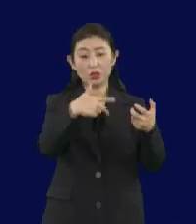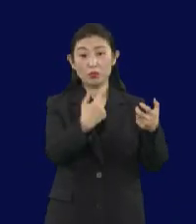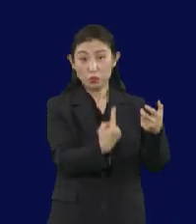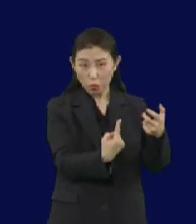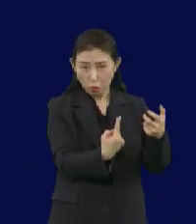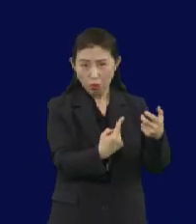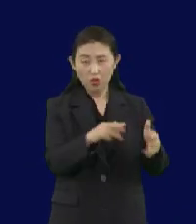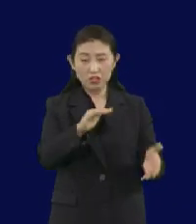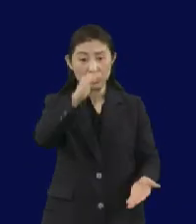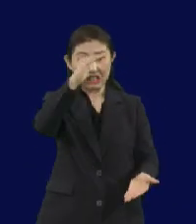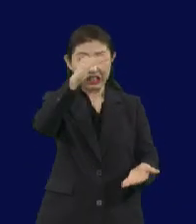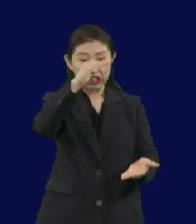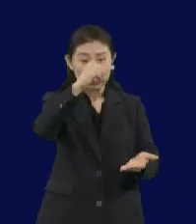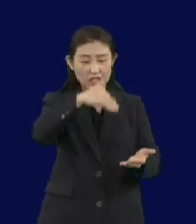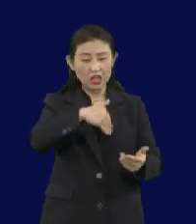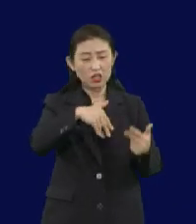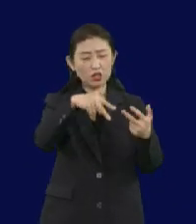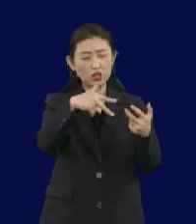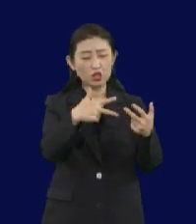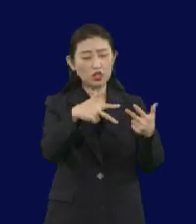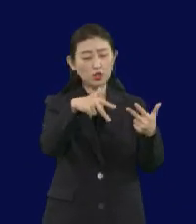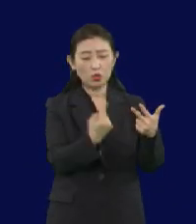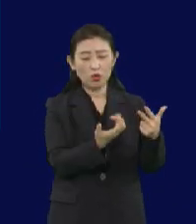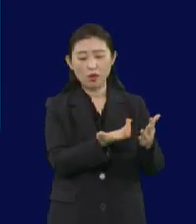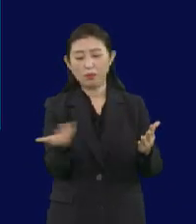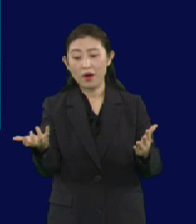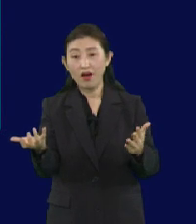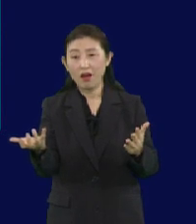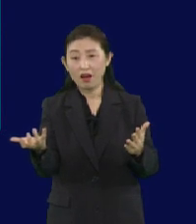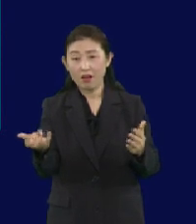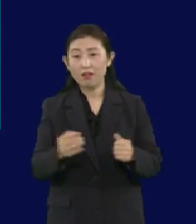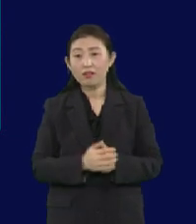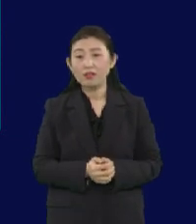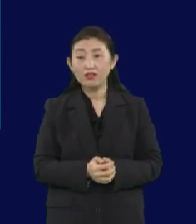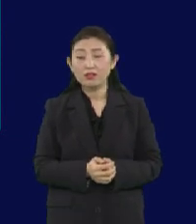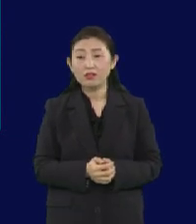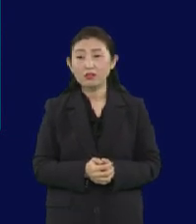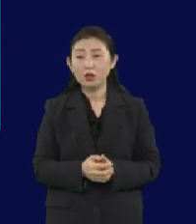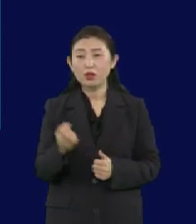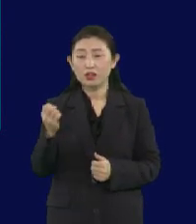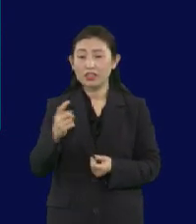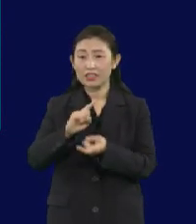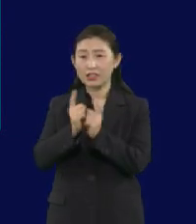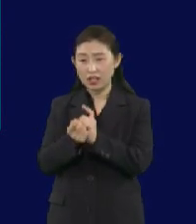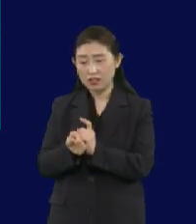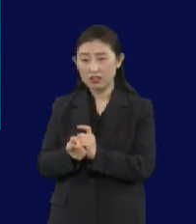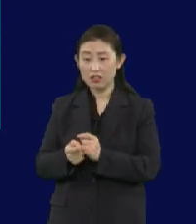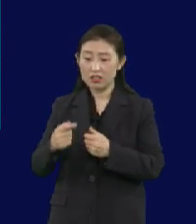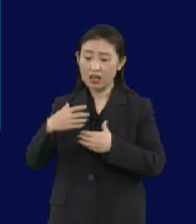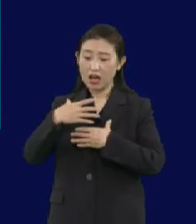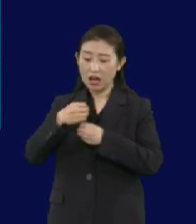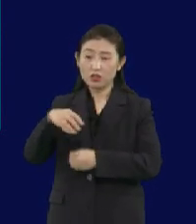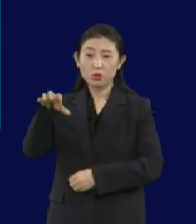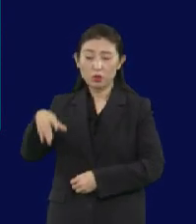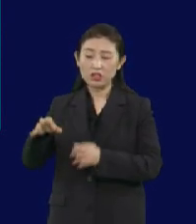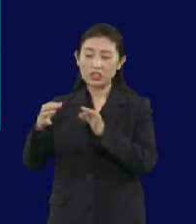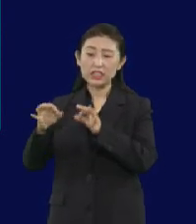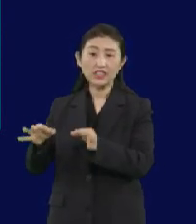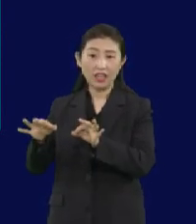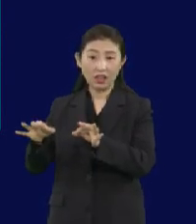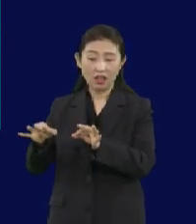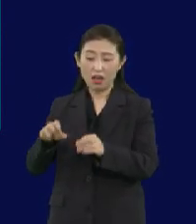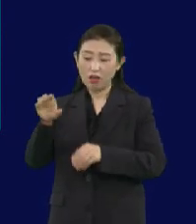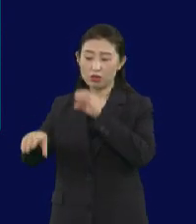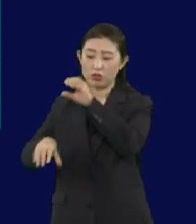예탁금이 20여일 만에 7조 원가량 빠졌고 같은 기간 입출금이 자유로운 단기 금융상품인